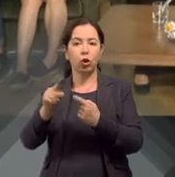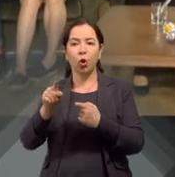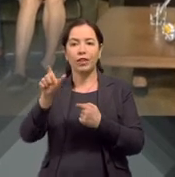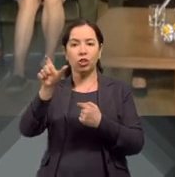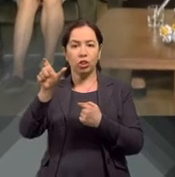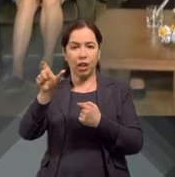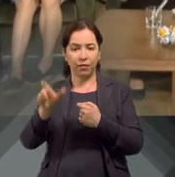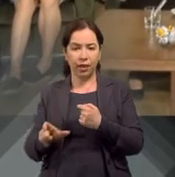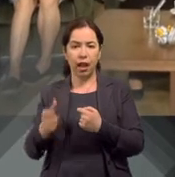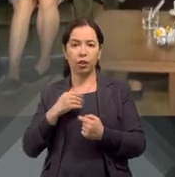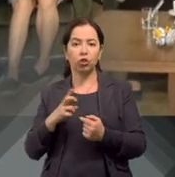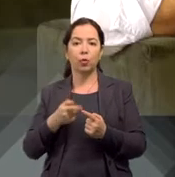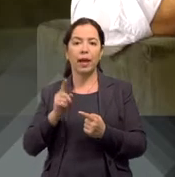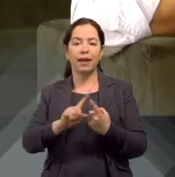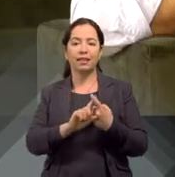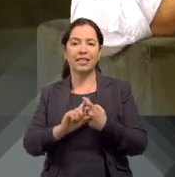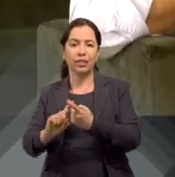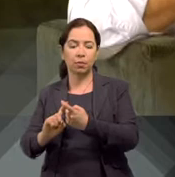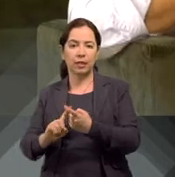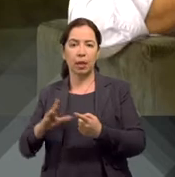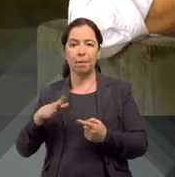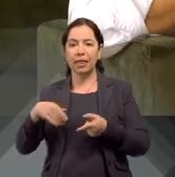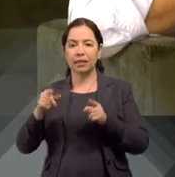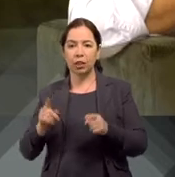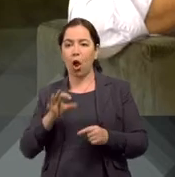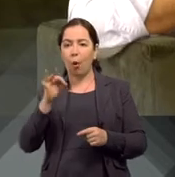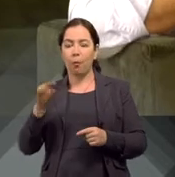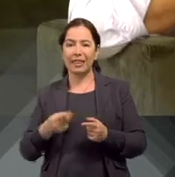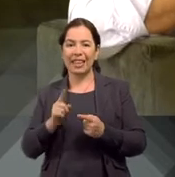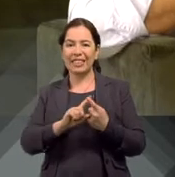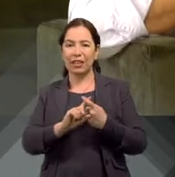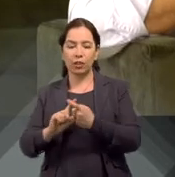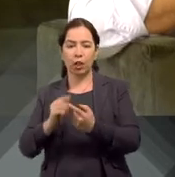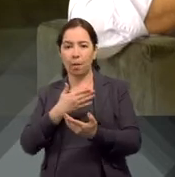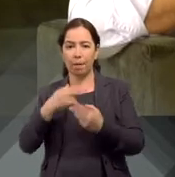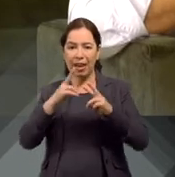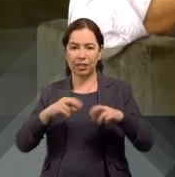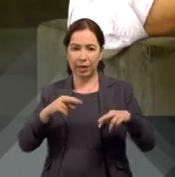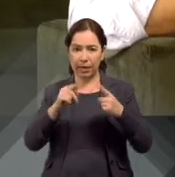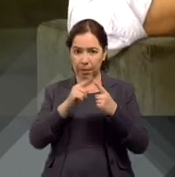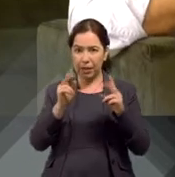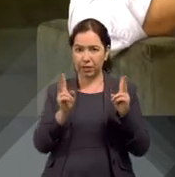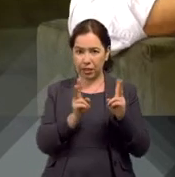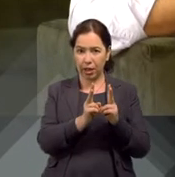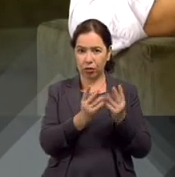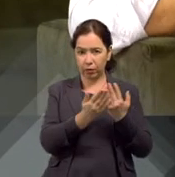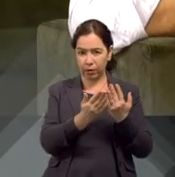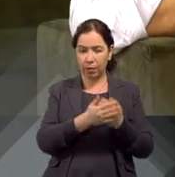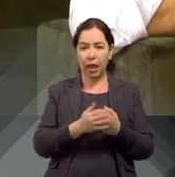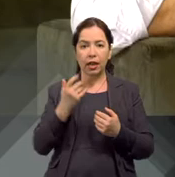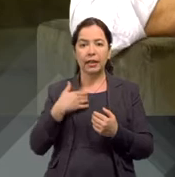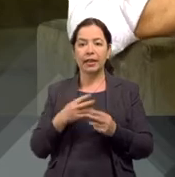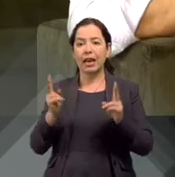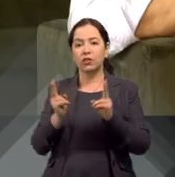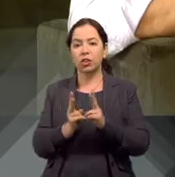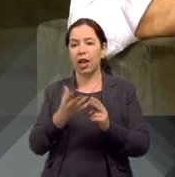бы, чтобы эта зависимость была настоящей, опыт таких зависимостей мы разбирали на первой встрече. Когда я встречаю красоту, я не хочу